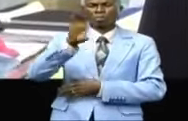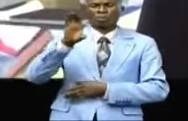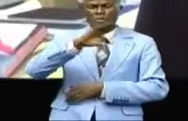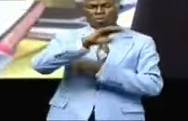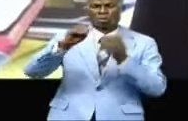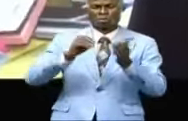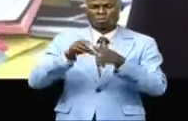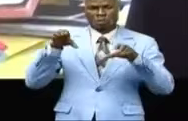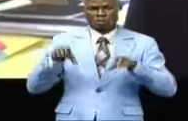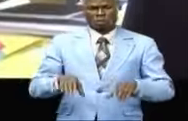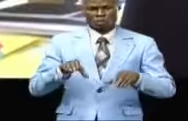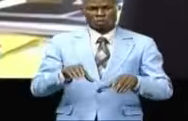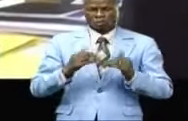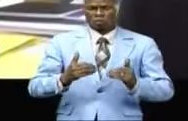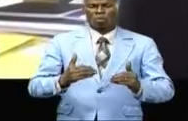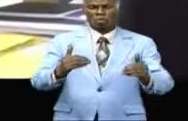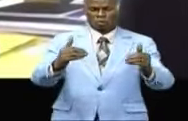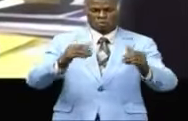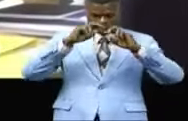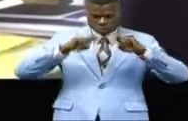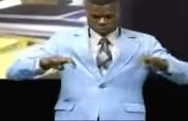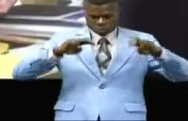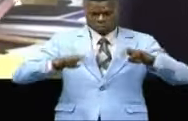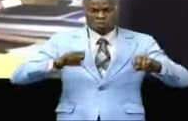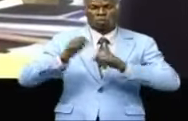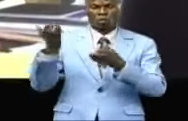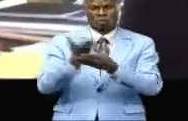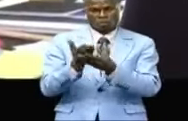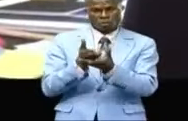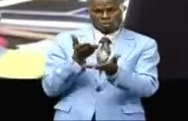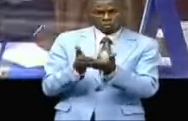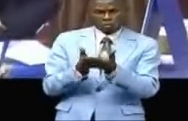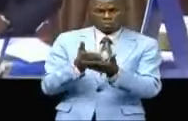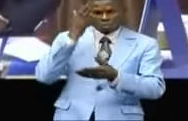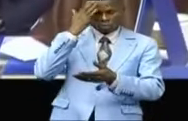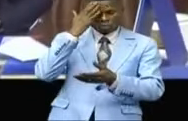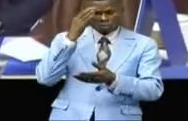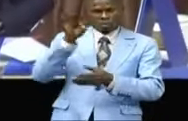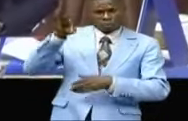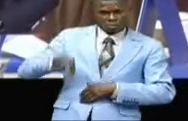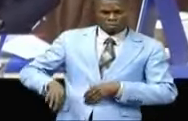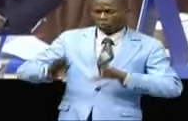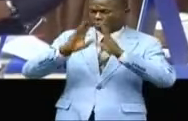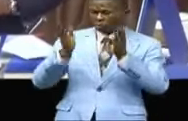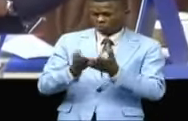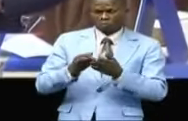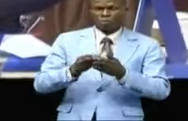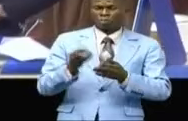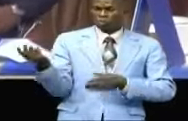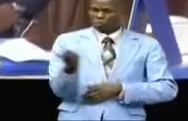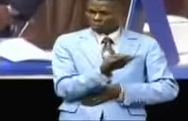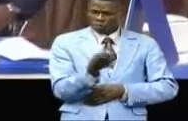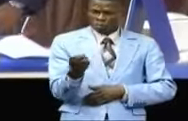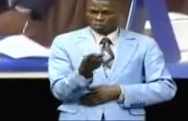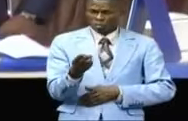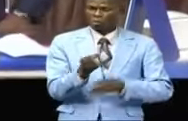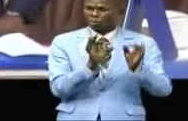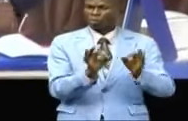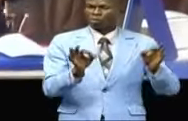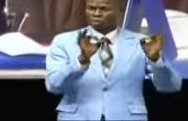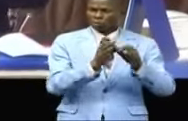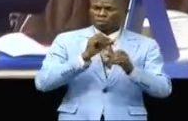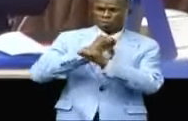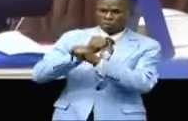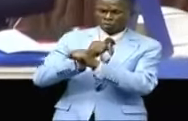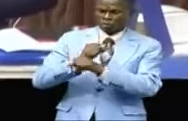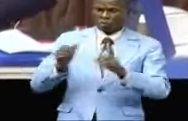du Congo de poursuivre l'examen de ces dossiers tenant compte des intérêts de toutes les parties prenantes, de la nécessité de